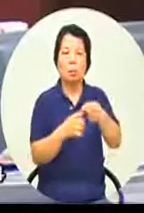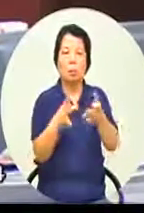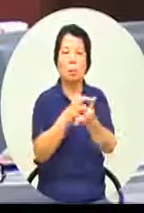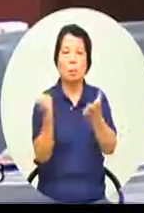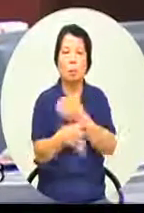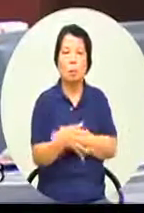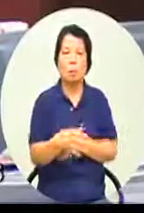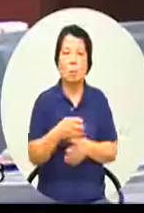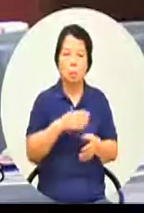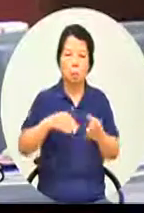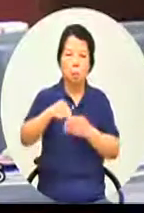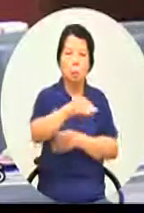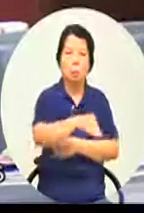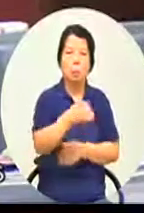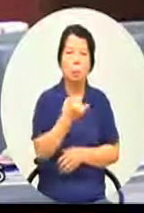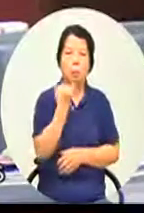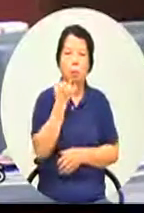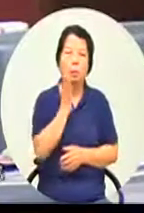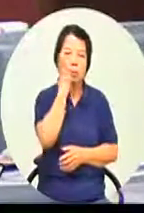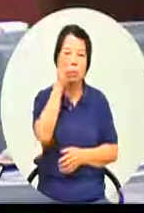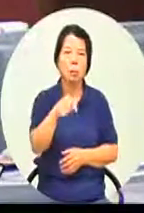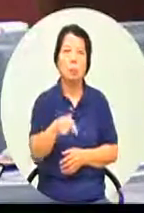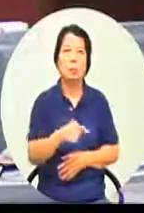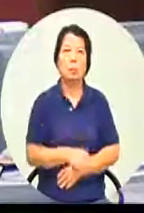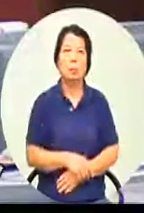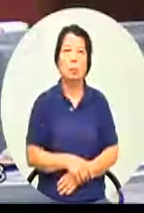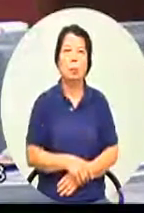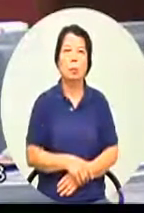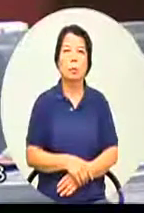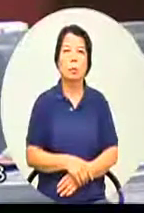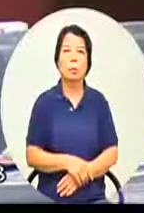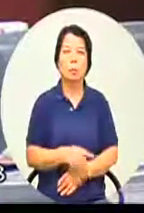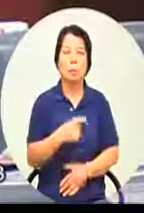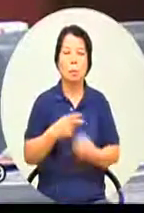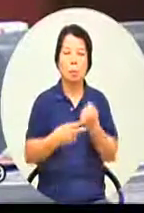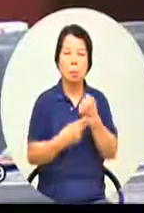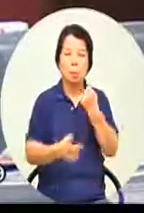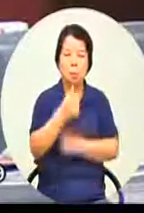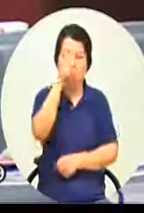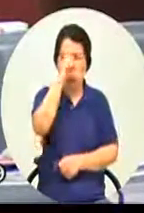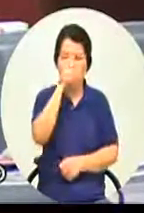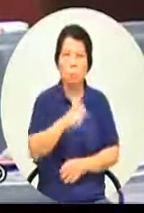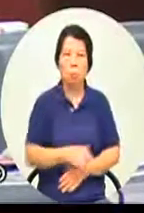它转过来这边，安尼较顺。那其实里长本来是希望说，